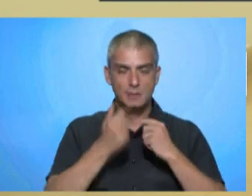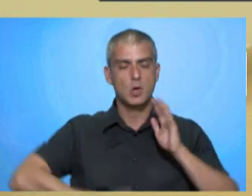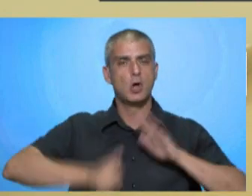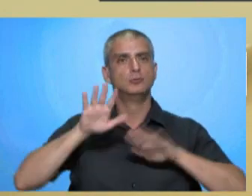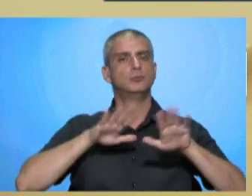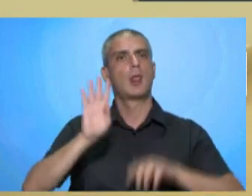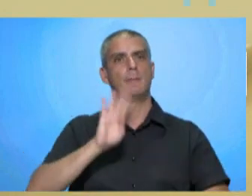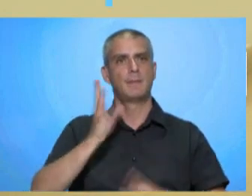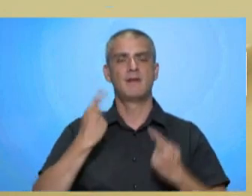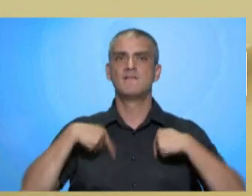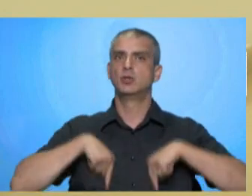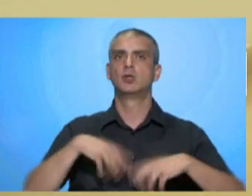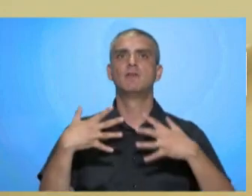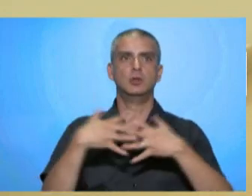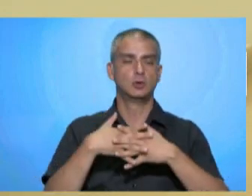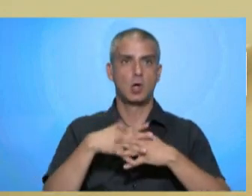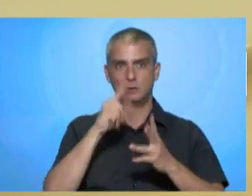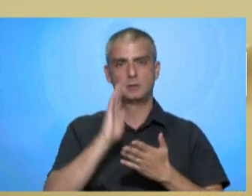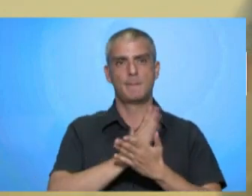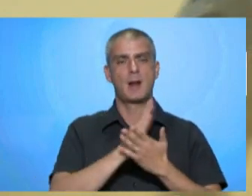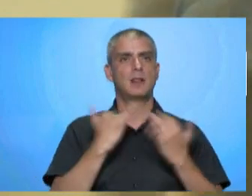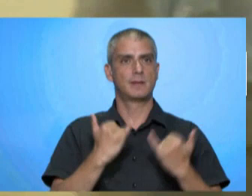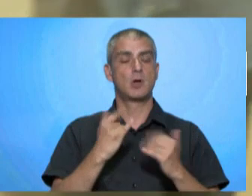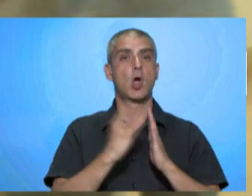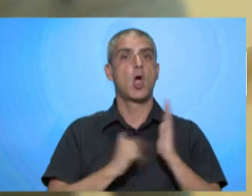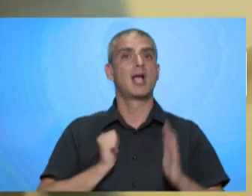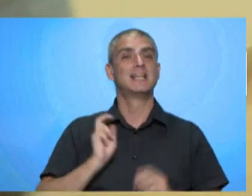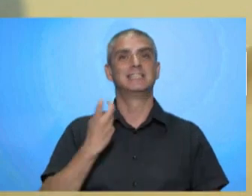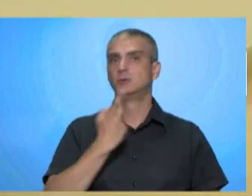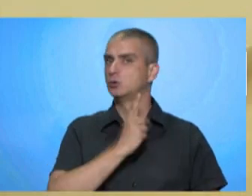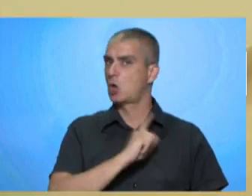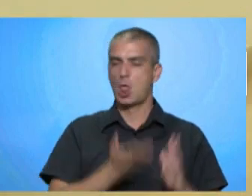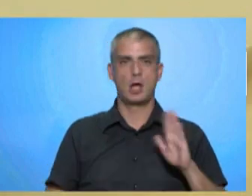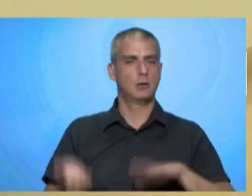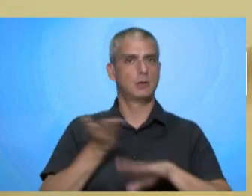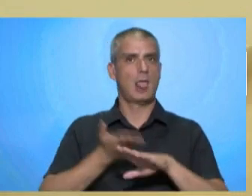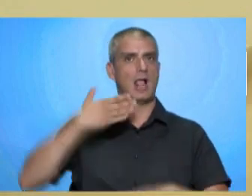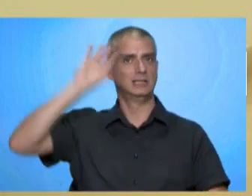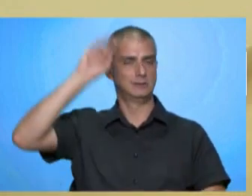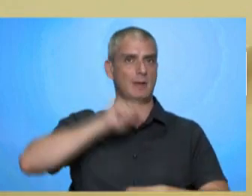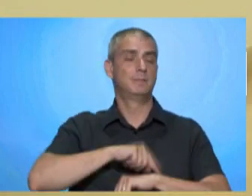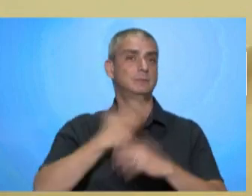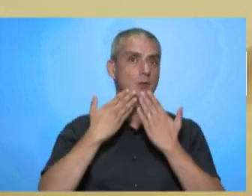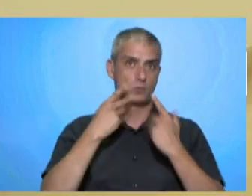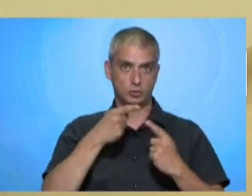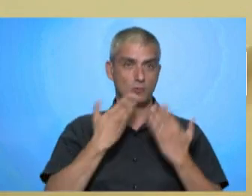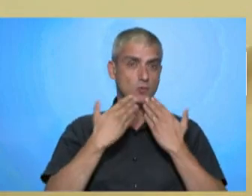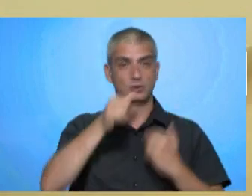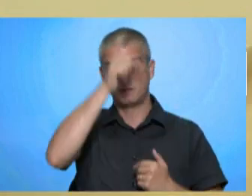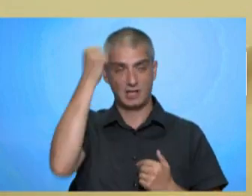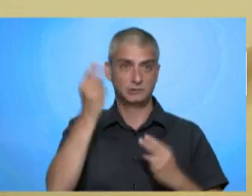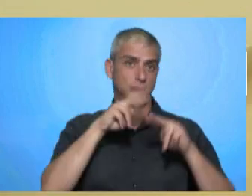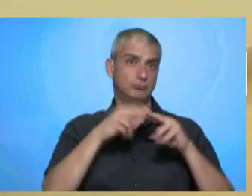נתניהו ויושב ראש הקואליציה אמסלם מחליטים היום שחוק גיוס החרדים לא יעלה להצבעה במהלך המושב הזה, מושב הקיץ, שנשאר לו עוד